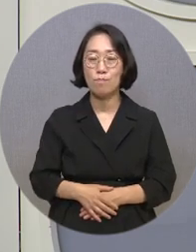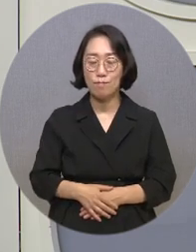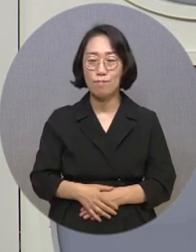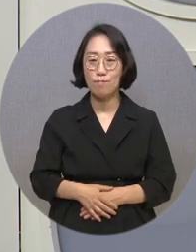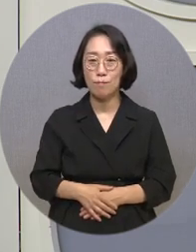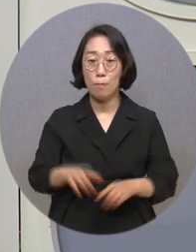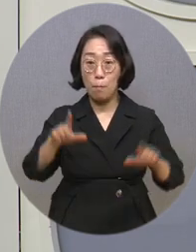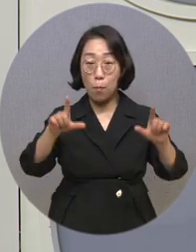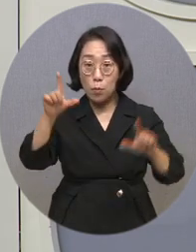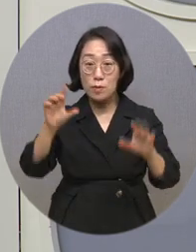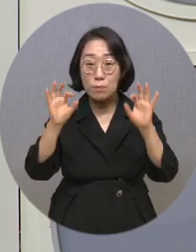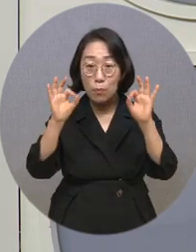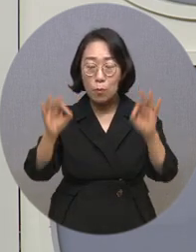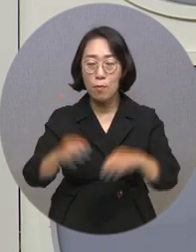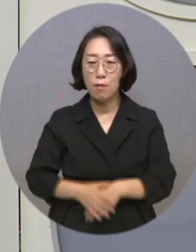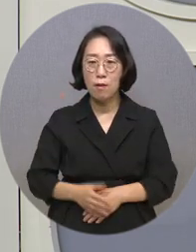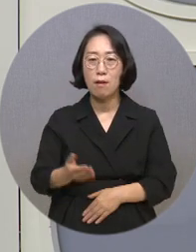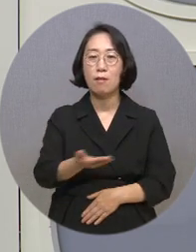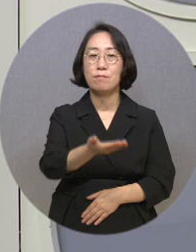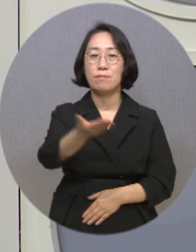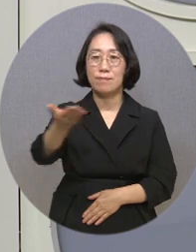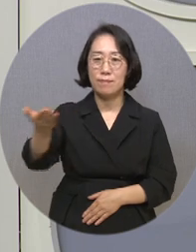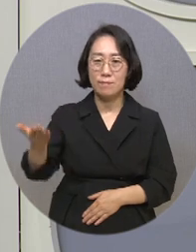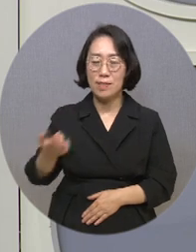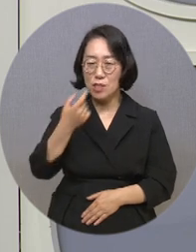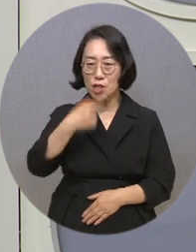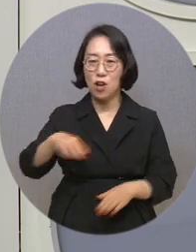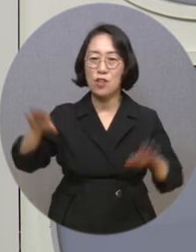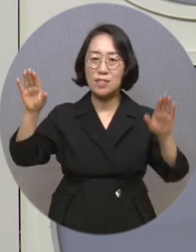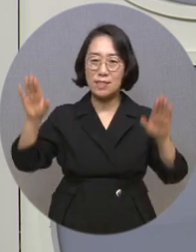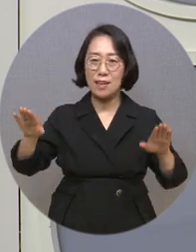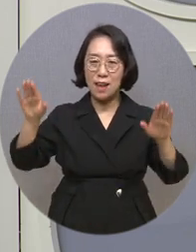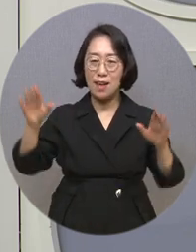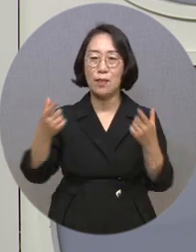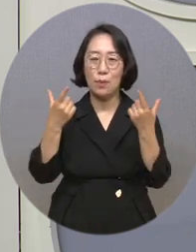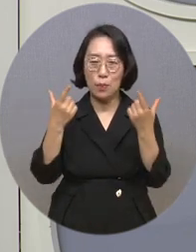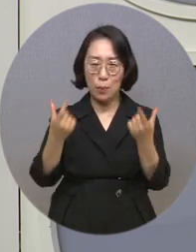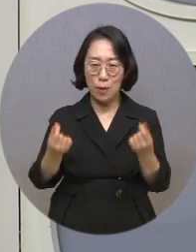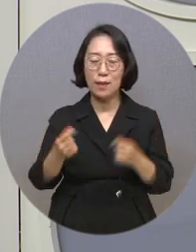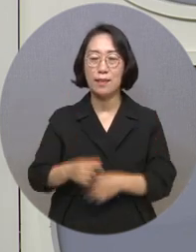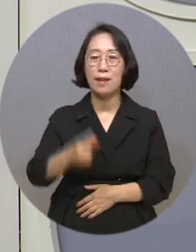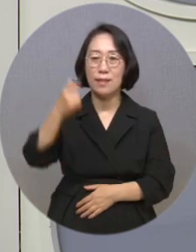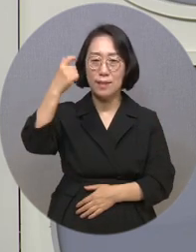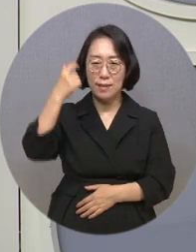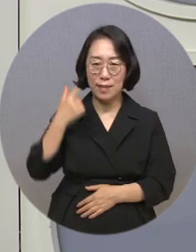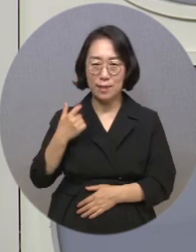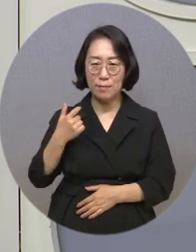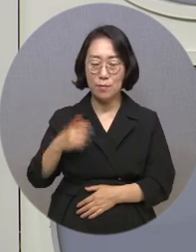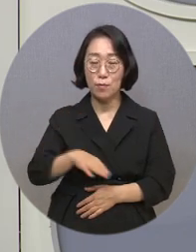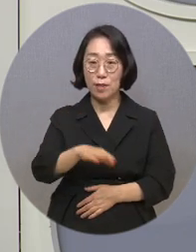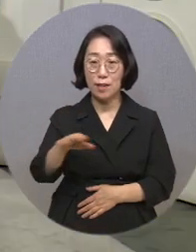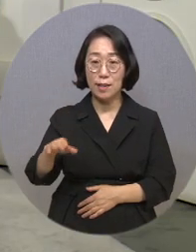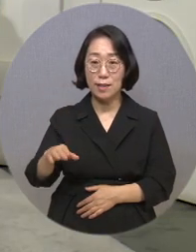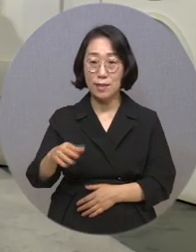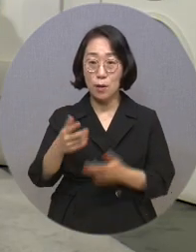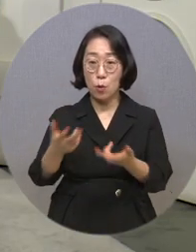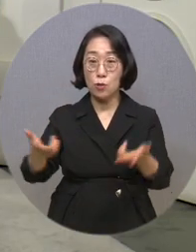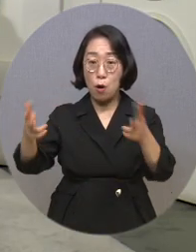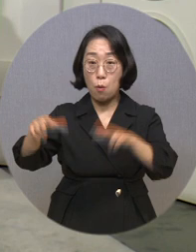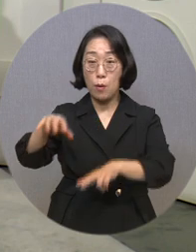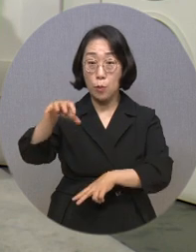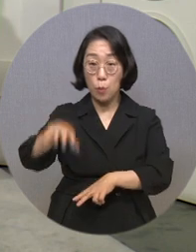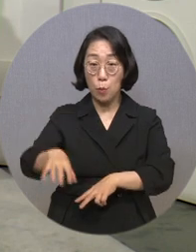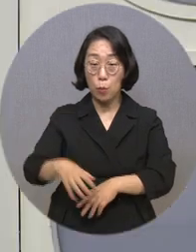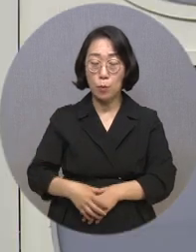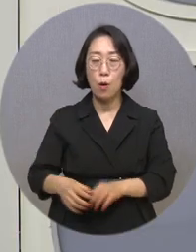보면요, 아 쟤네들이 완전히 천사구나 하는 생각을 들 때가 있어요. 그래서 저희들이 그 마당을 중심으로 해가지고